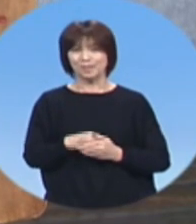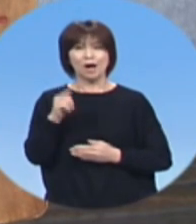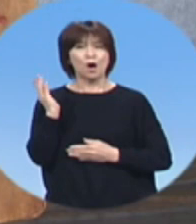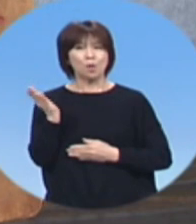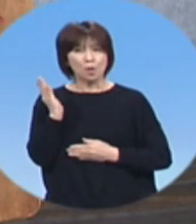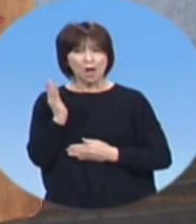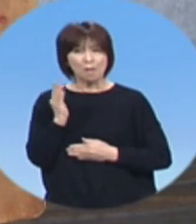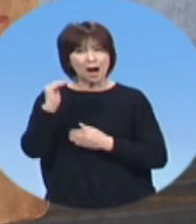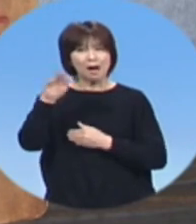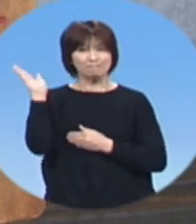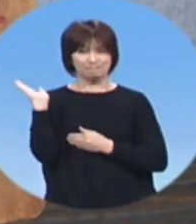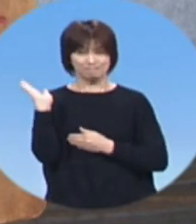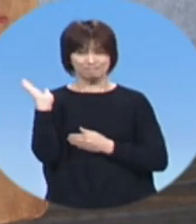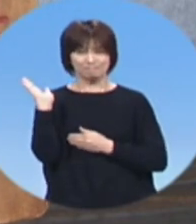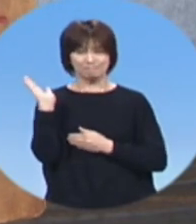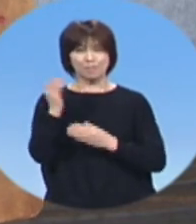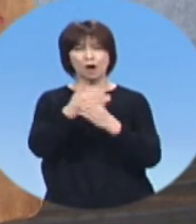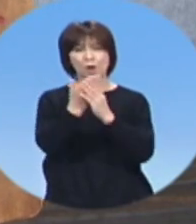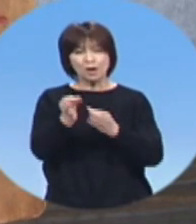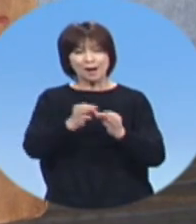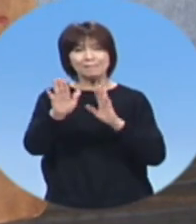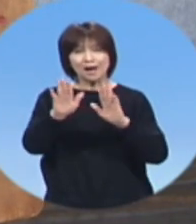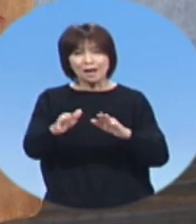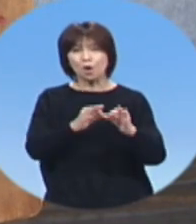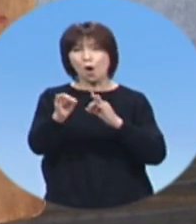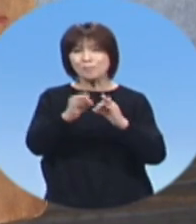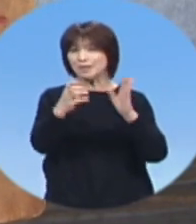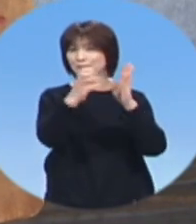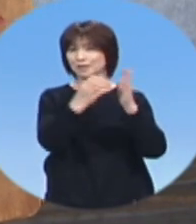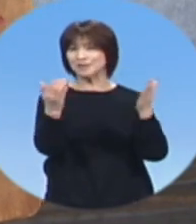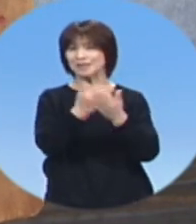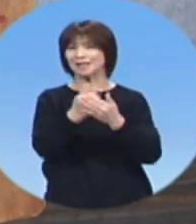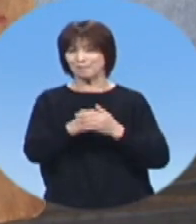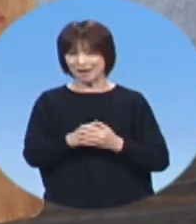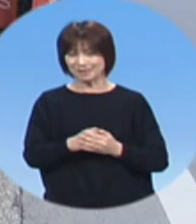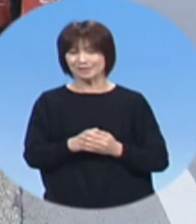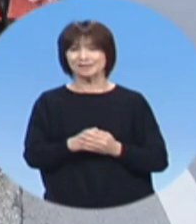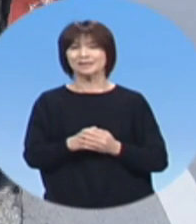は招き布、おひな様を飾ってあるお店の目印です。